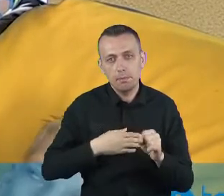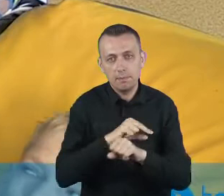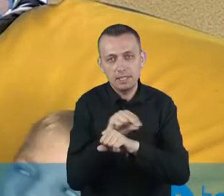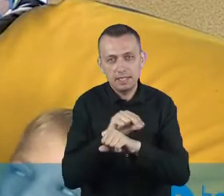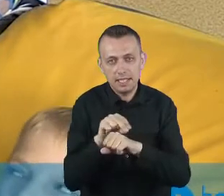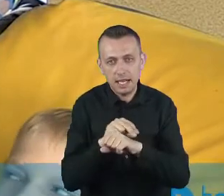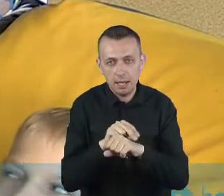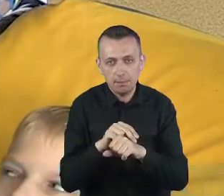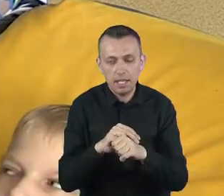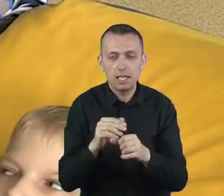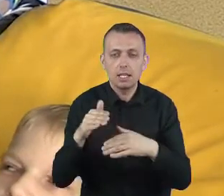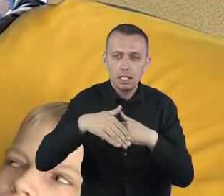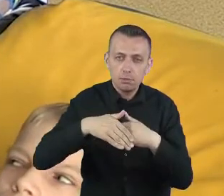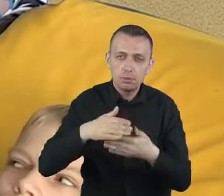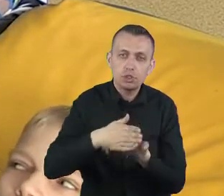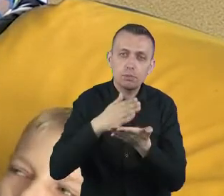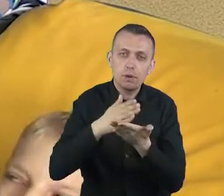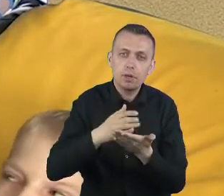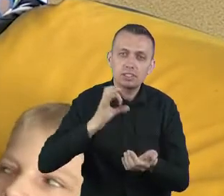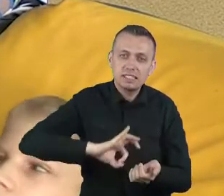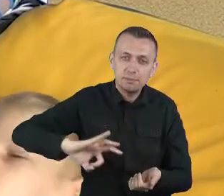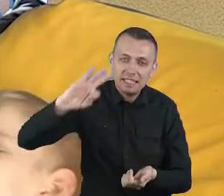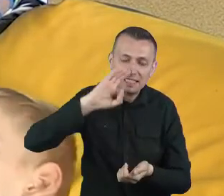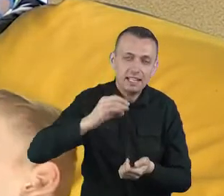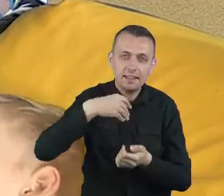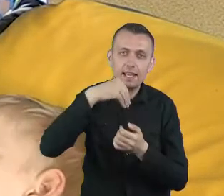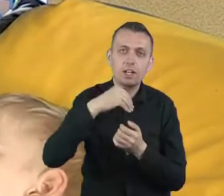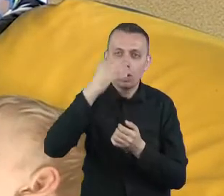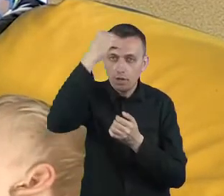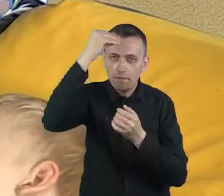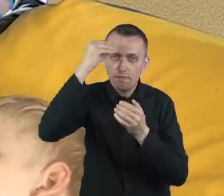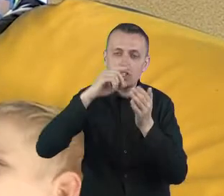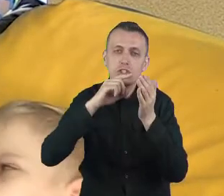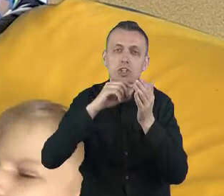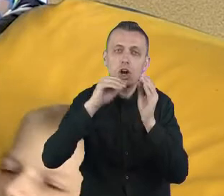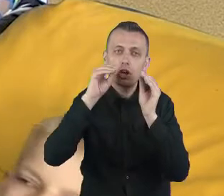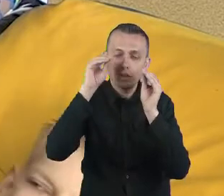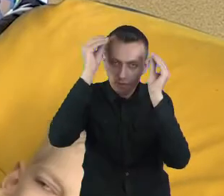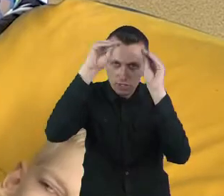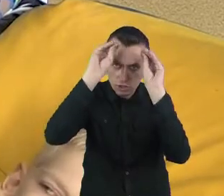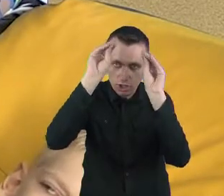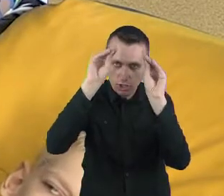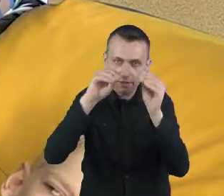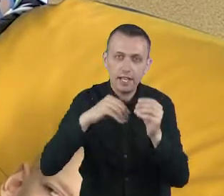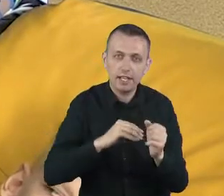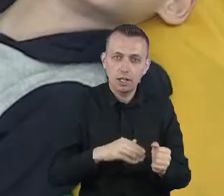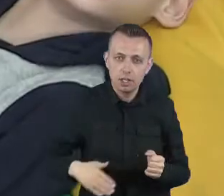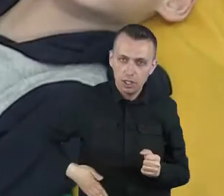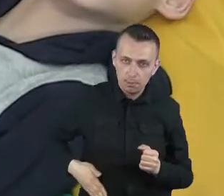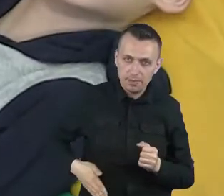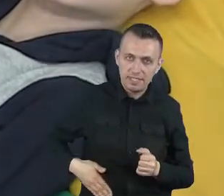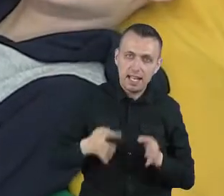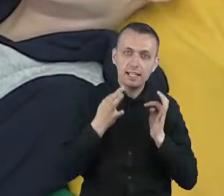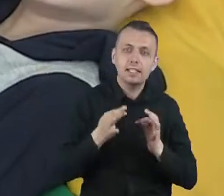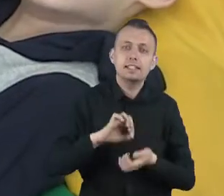terapia właśnie przy pomocy wyszkolnego psa terapeutycznego. W tej chwili właśnie odbywają się zajęcia, tak